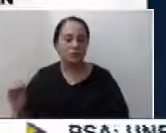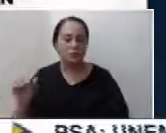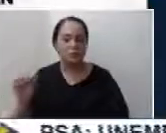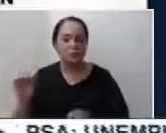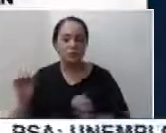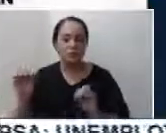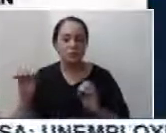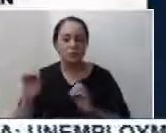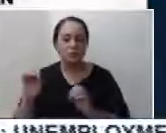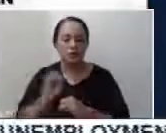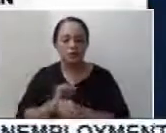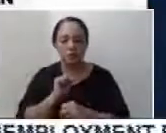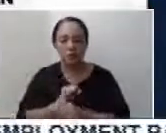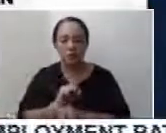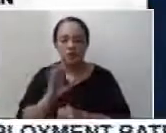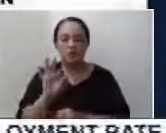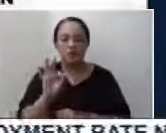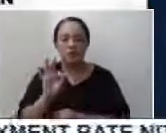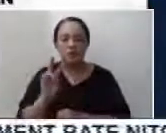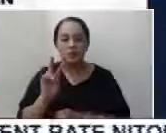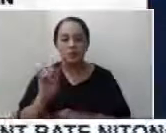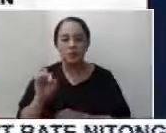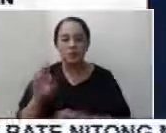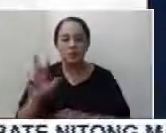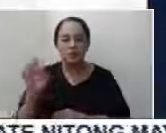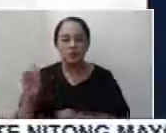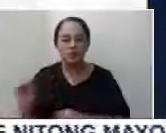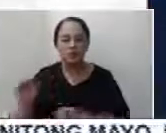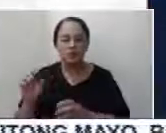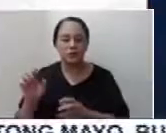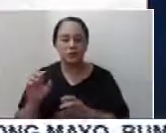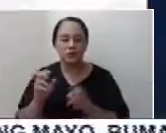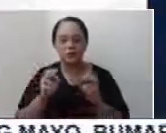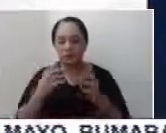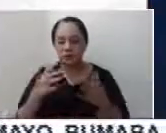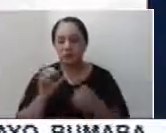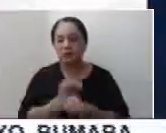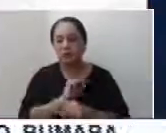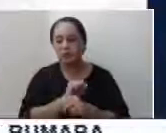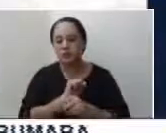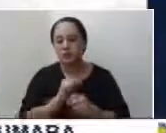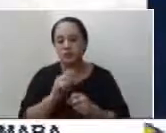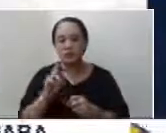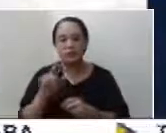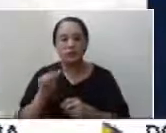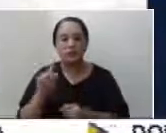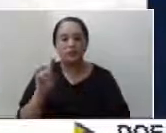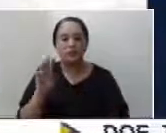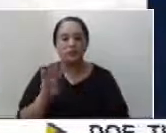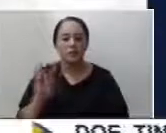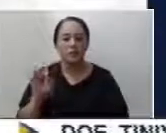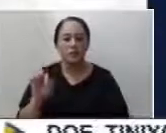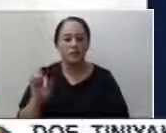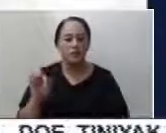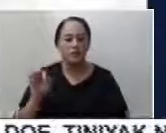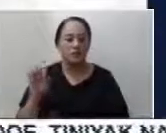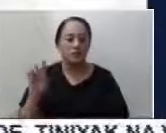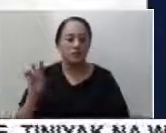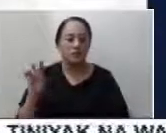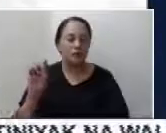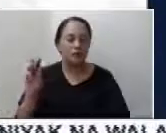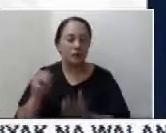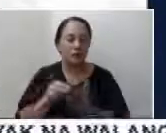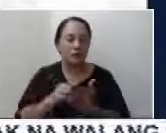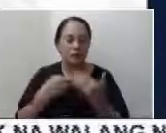makalikha po tayo ng mas marami at kalidad na trabaho, livelihood and training opportunities po para sa ating mga